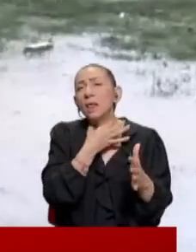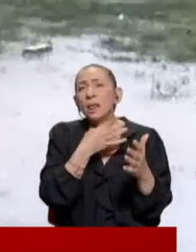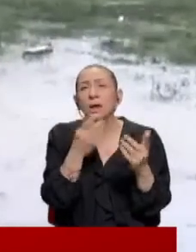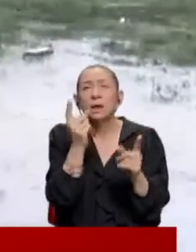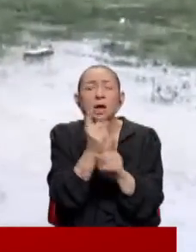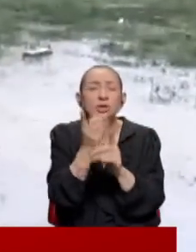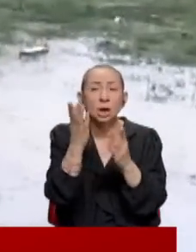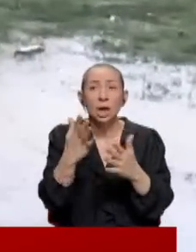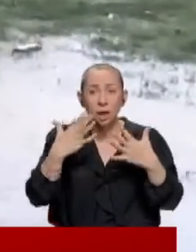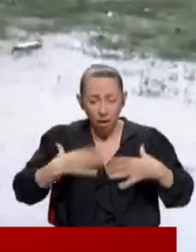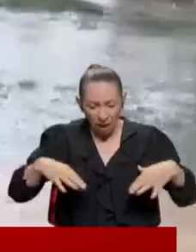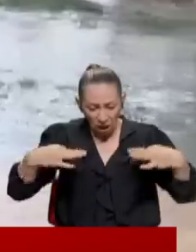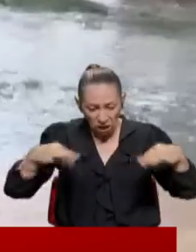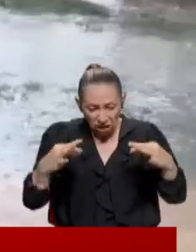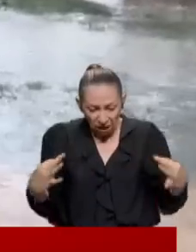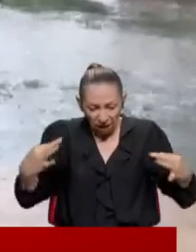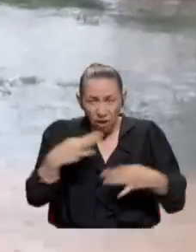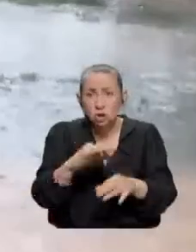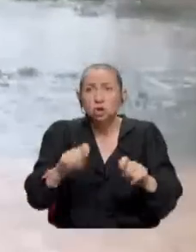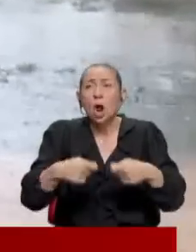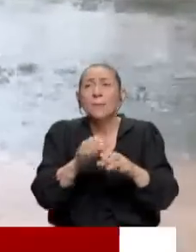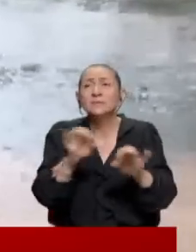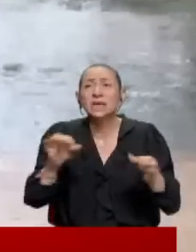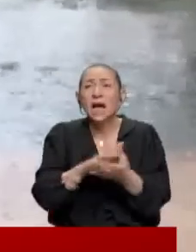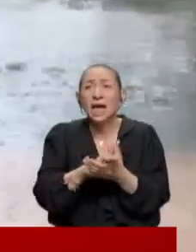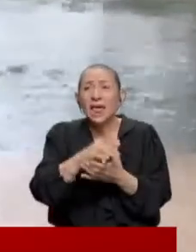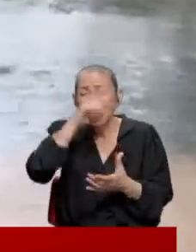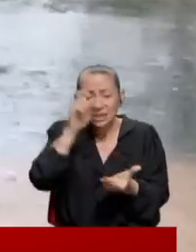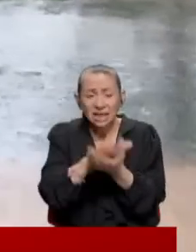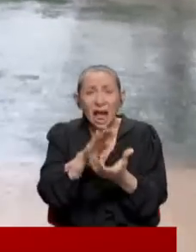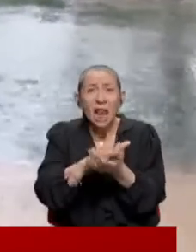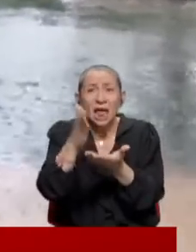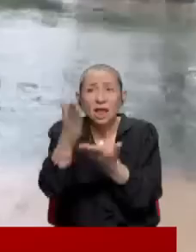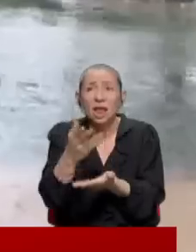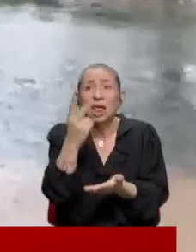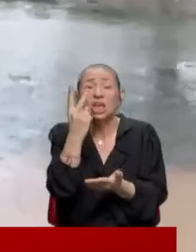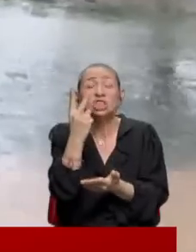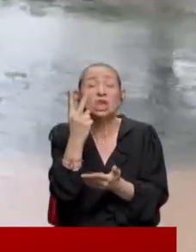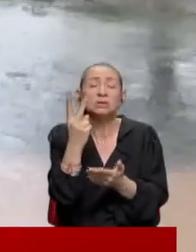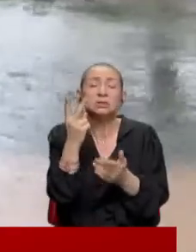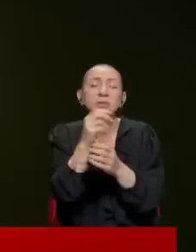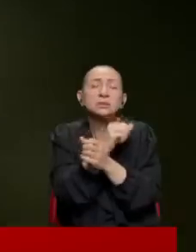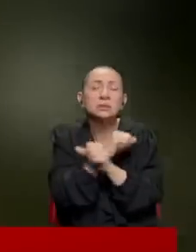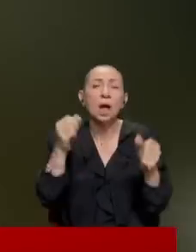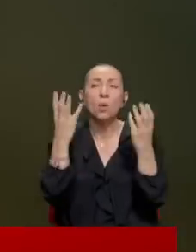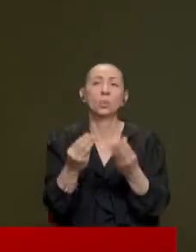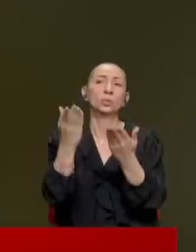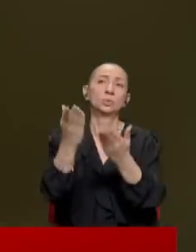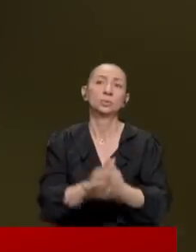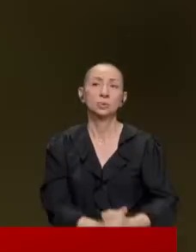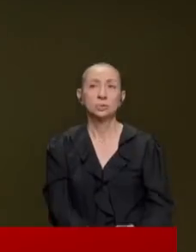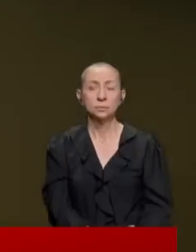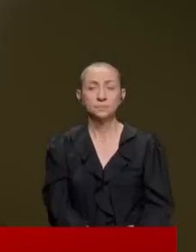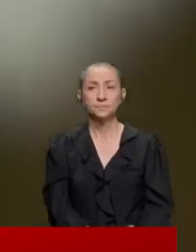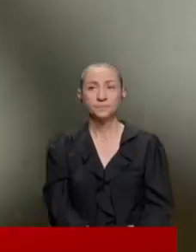karşıya kaldı. Üstlerinde ince bir hırka, çorapsız ayaklarında yazlık terliklerle ikinci kez felaketi yaşadılar.